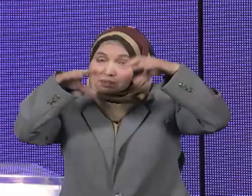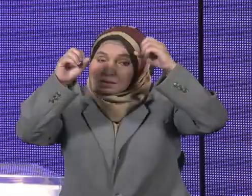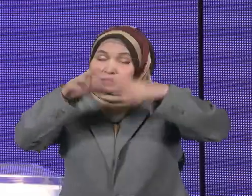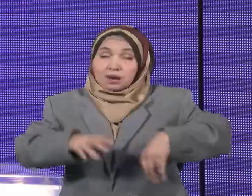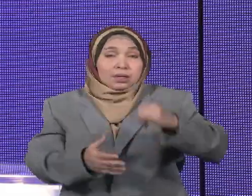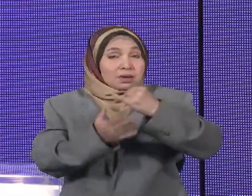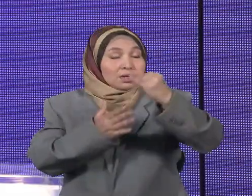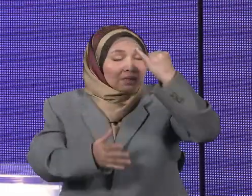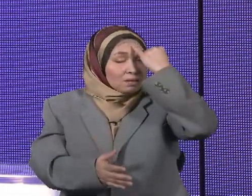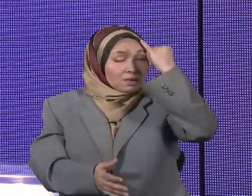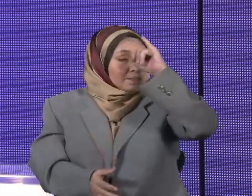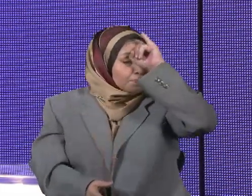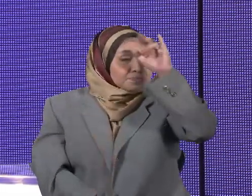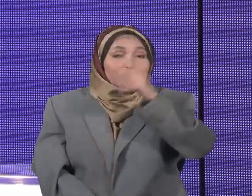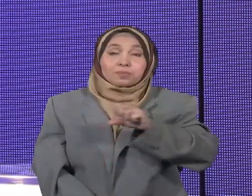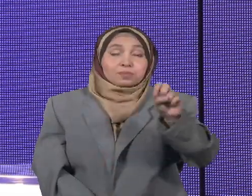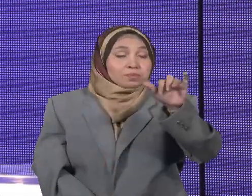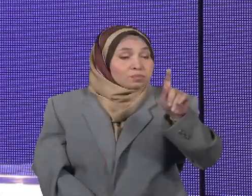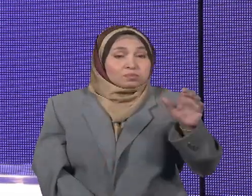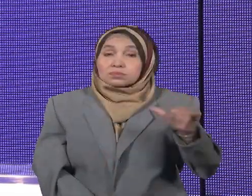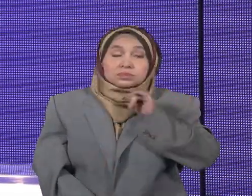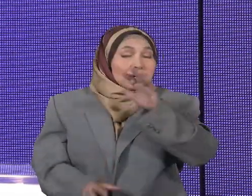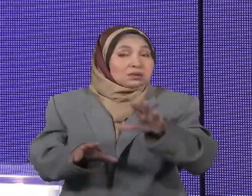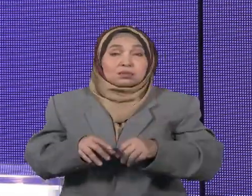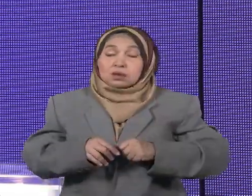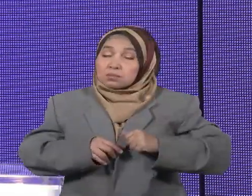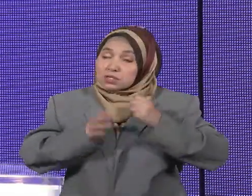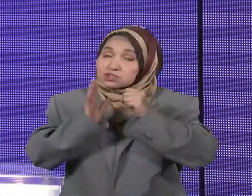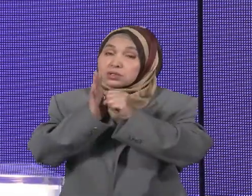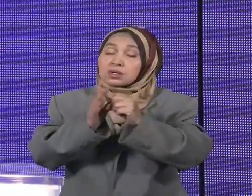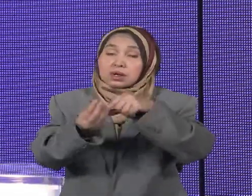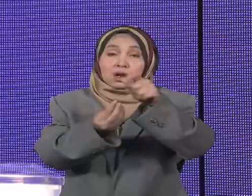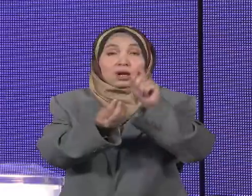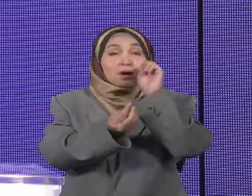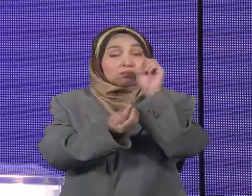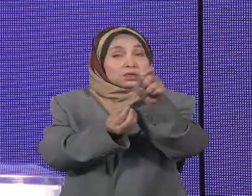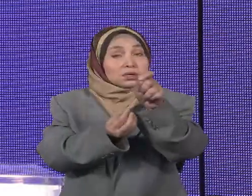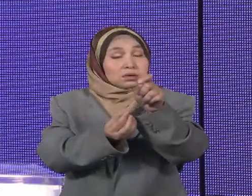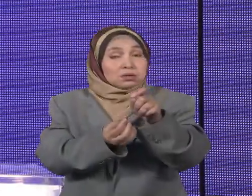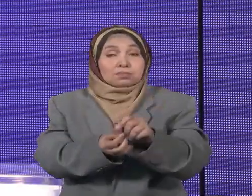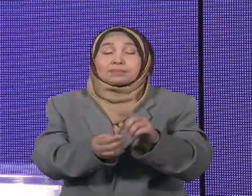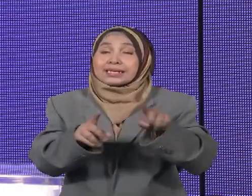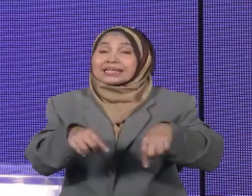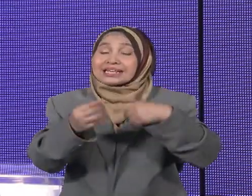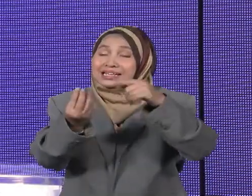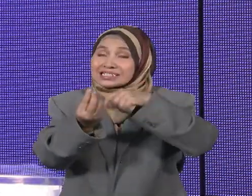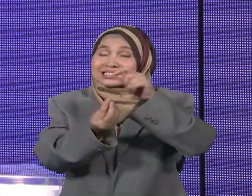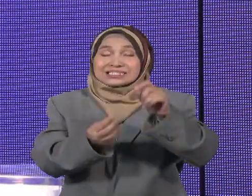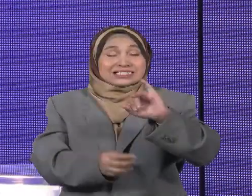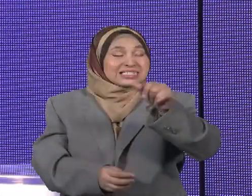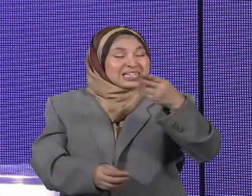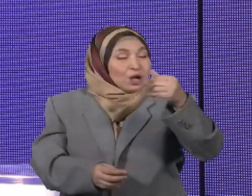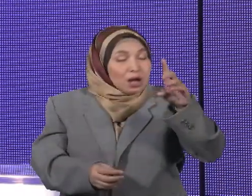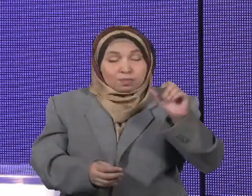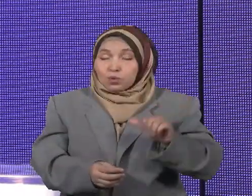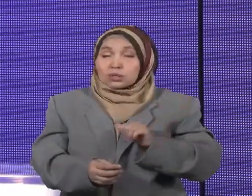menyatakan. Dan Imam Barawi menyatakan bahawa tak diterima jihad, sedekah dan haji. Pergi jihad pun tak diterima, sedekah,